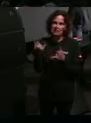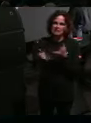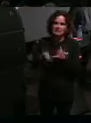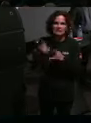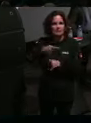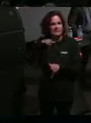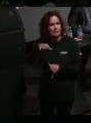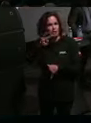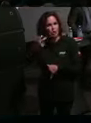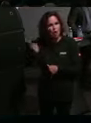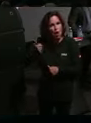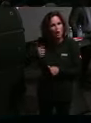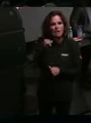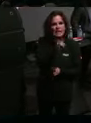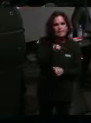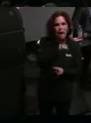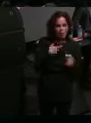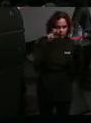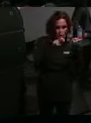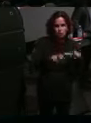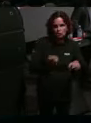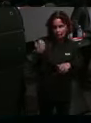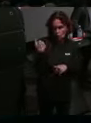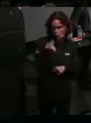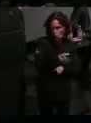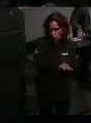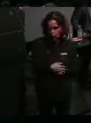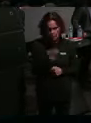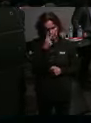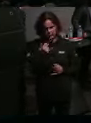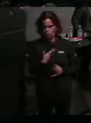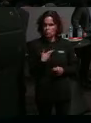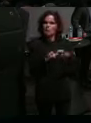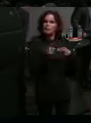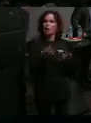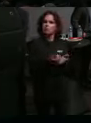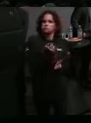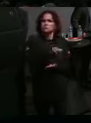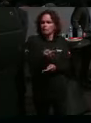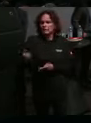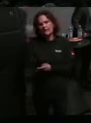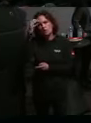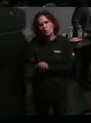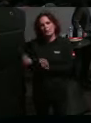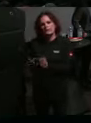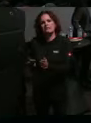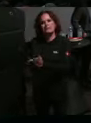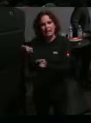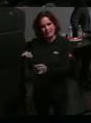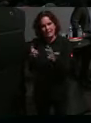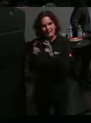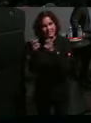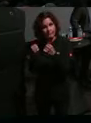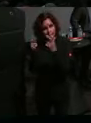årene. Impello gjorde en analysen for noen år tilbake der de så på hvor mye har vi fått igjen for de kronene som man har investert i